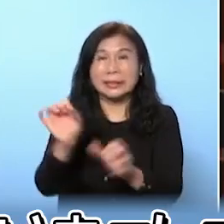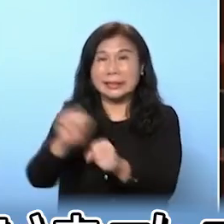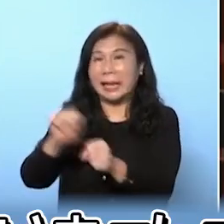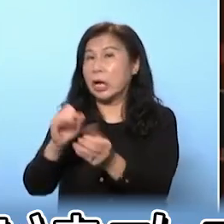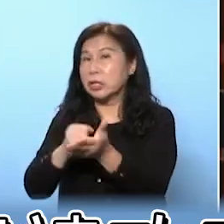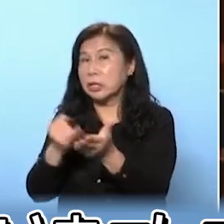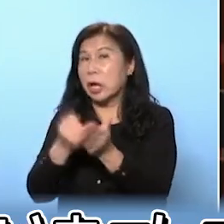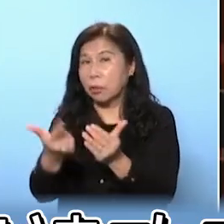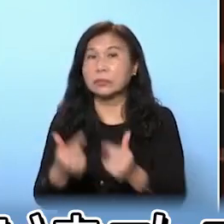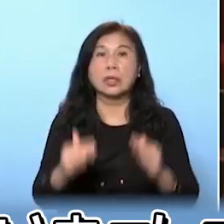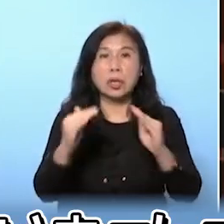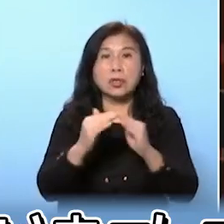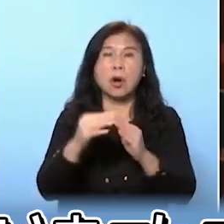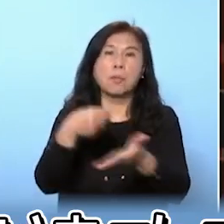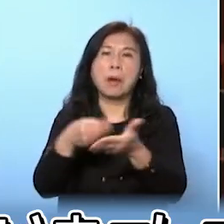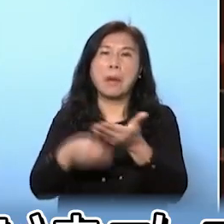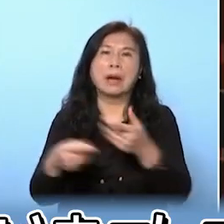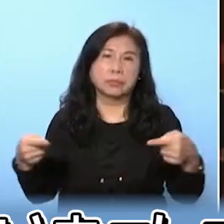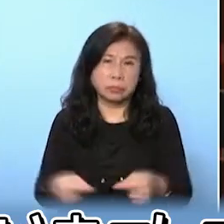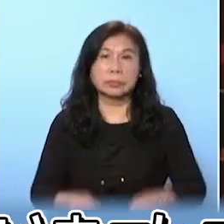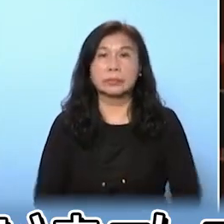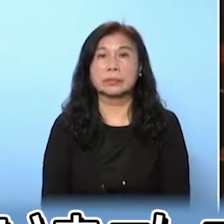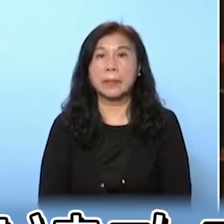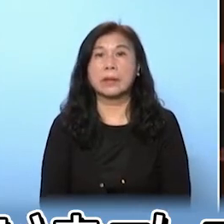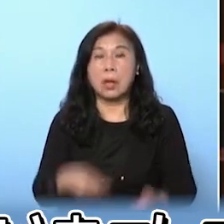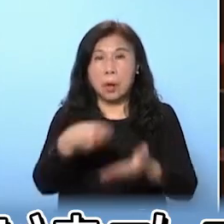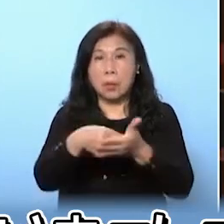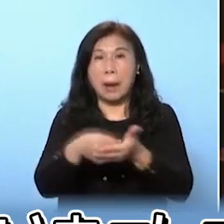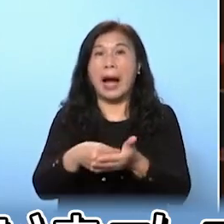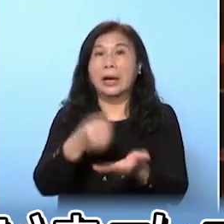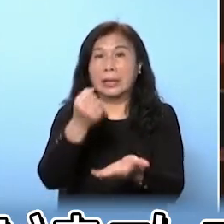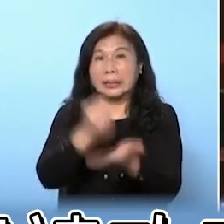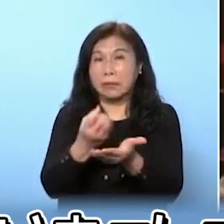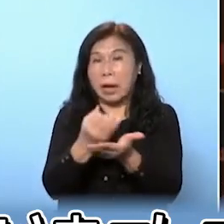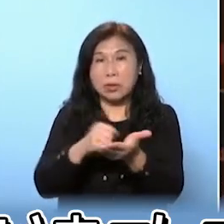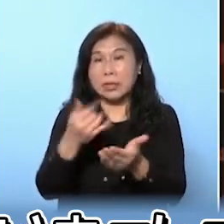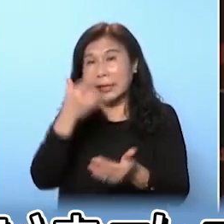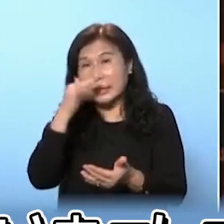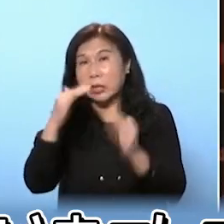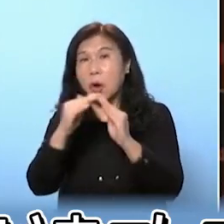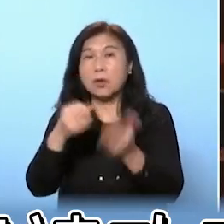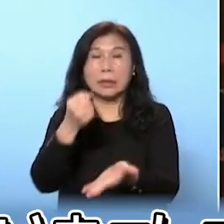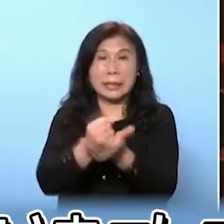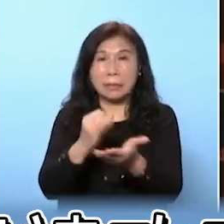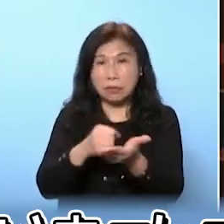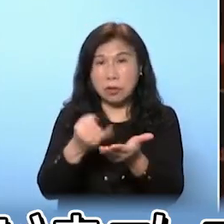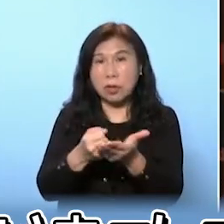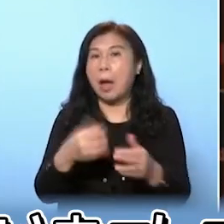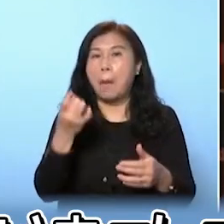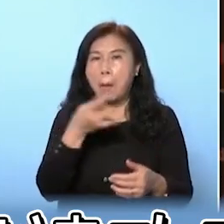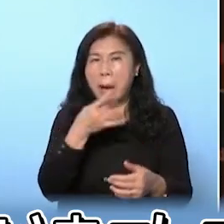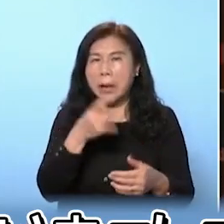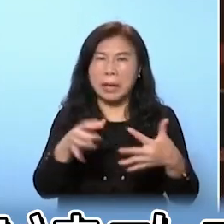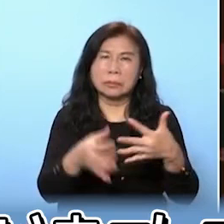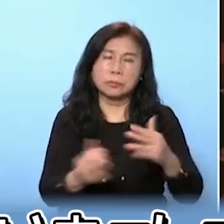息周期，楼市是交投淡静，现在买家印花税和新住宅印花税的安排都未与时